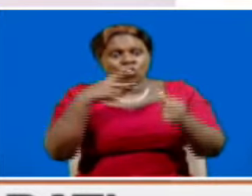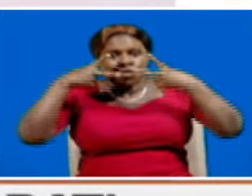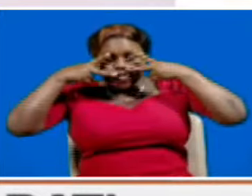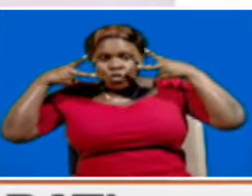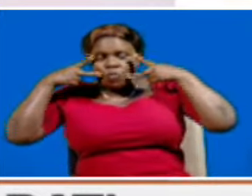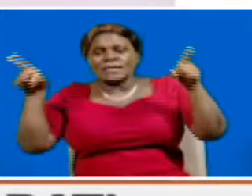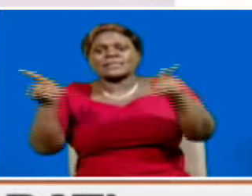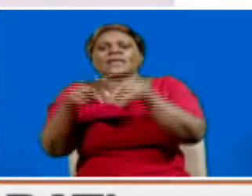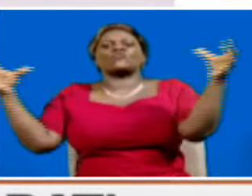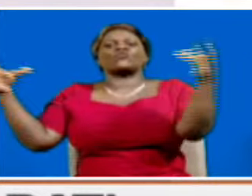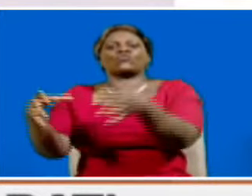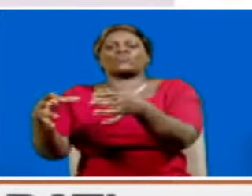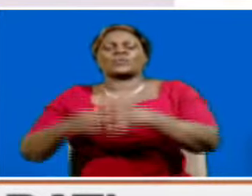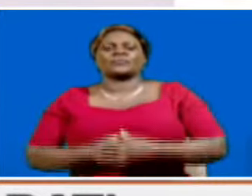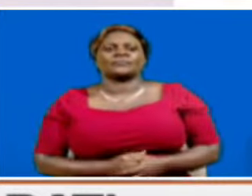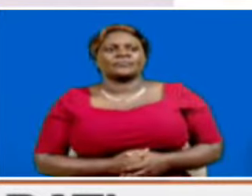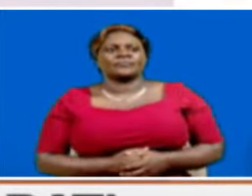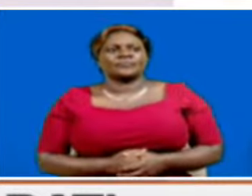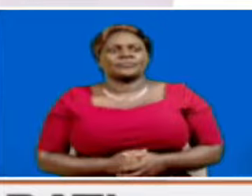terrorists,